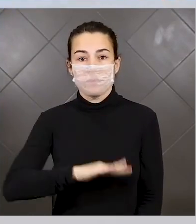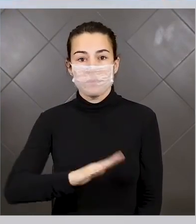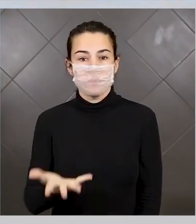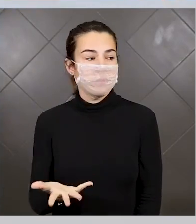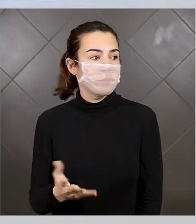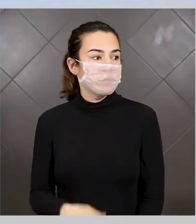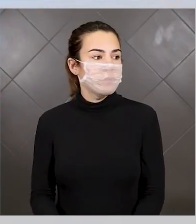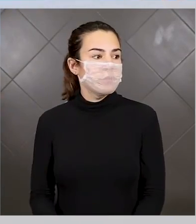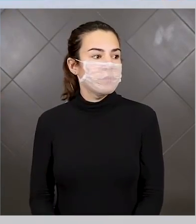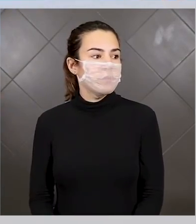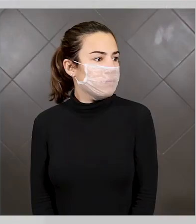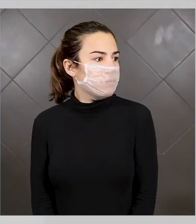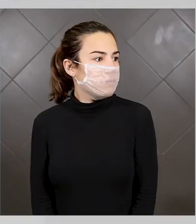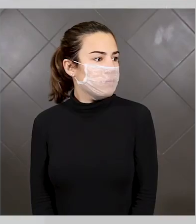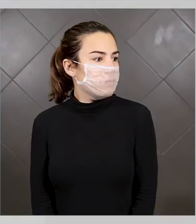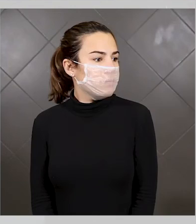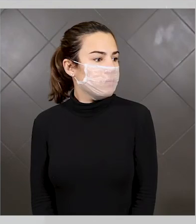a la claveia.